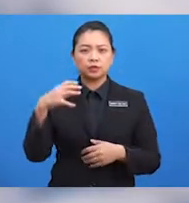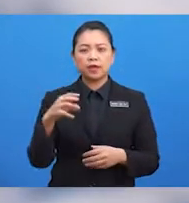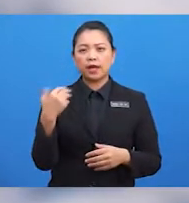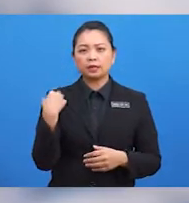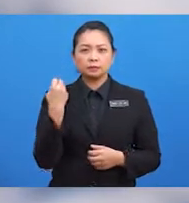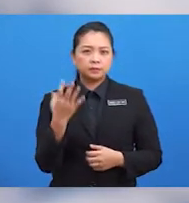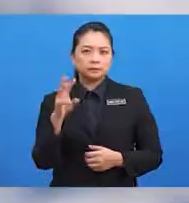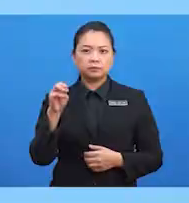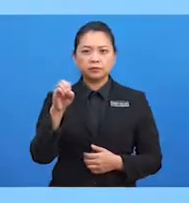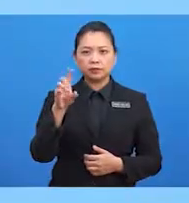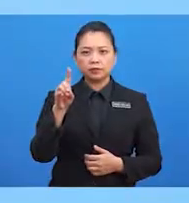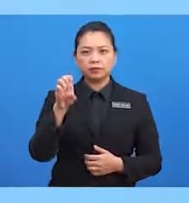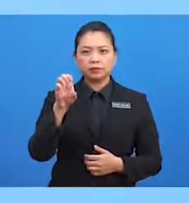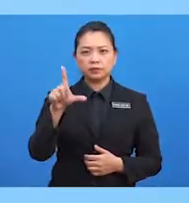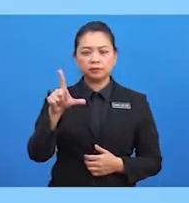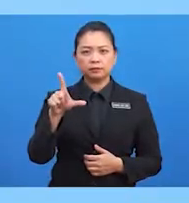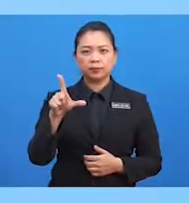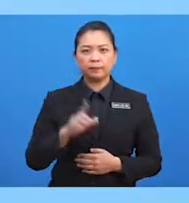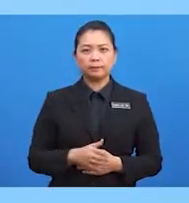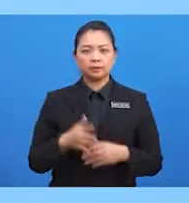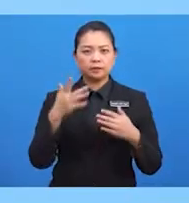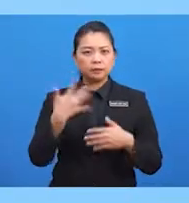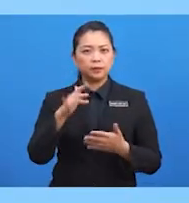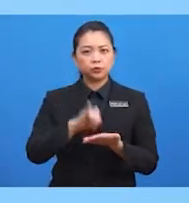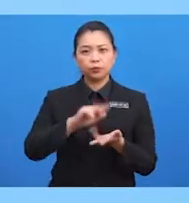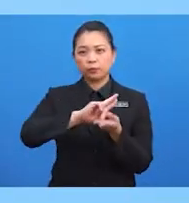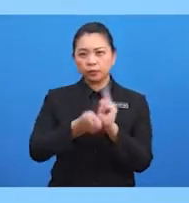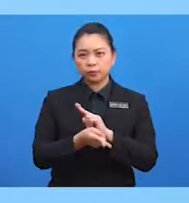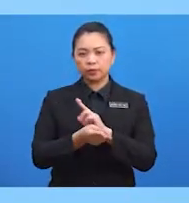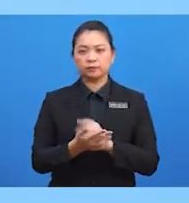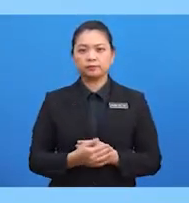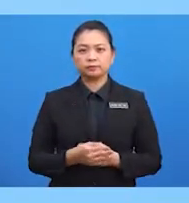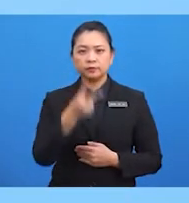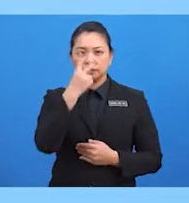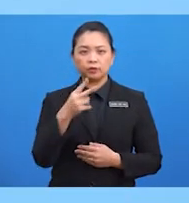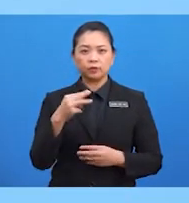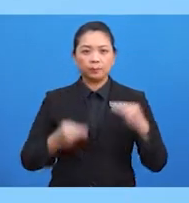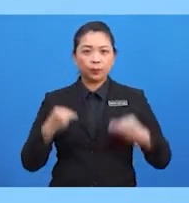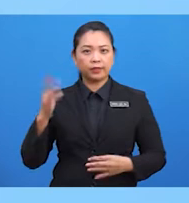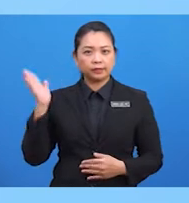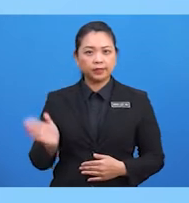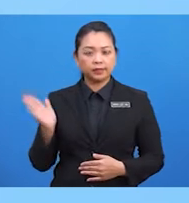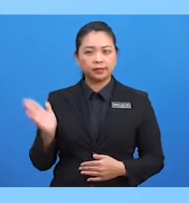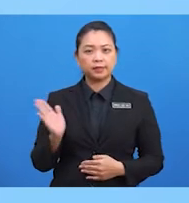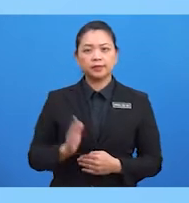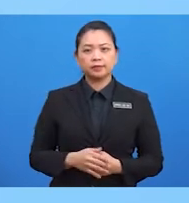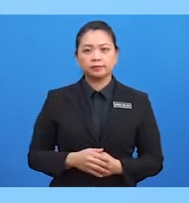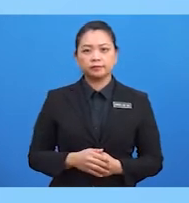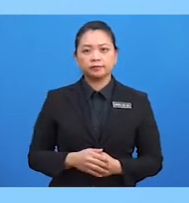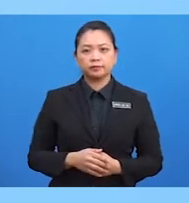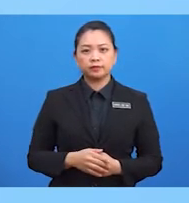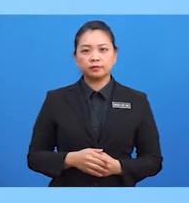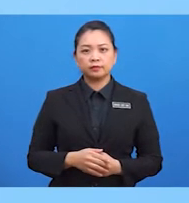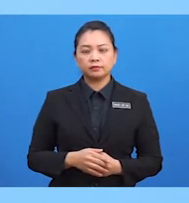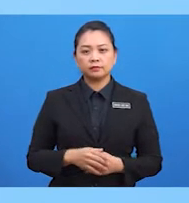Model-model ini kemudiannya diubah suai. Model geosentrik direka oleh Claudius